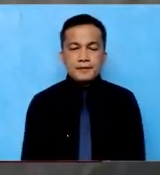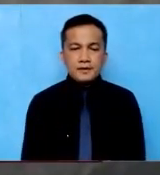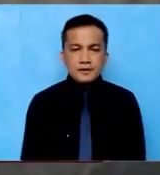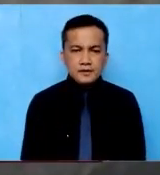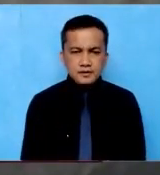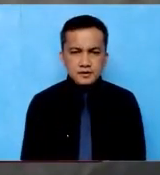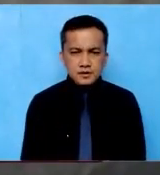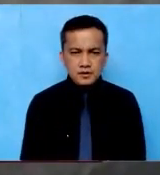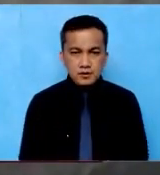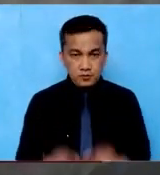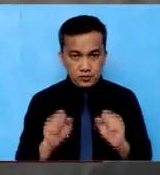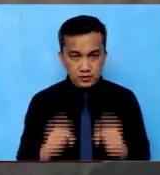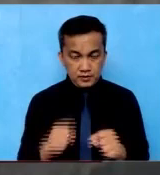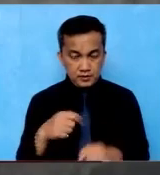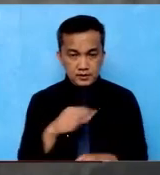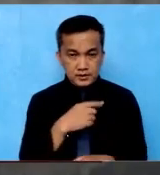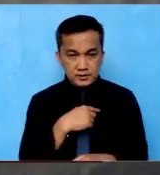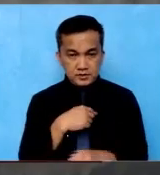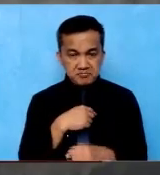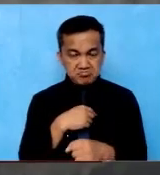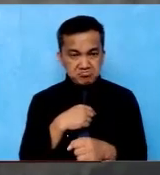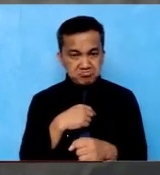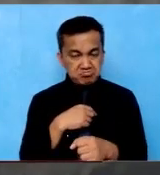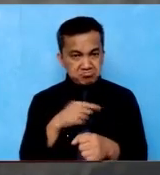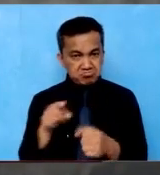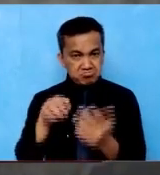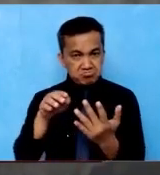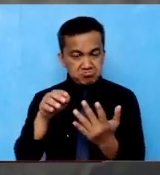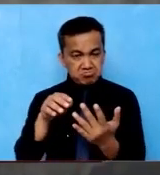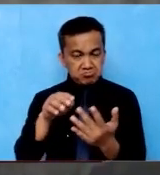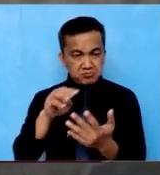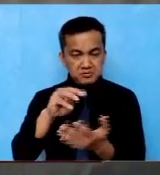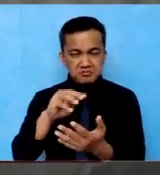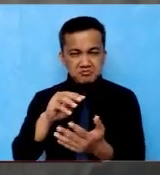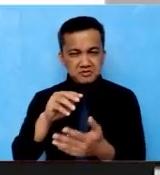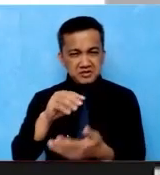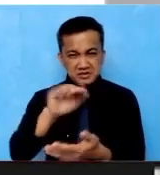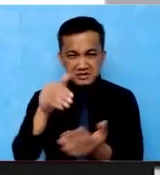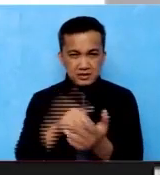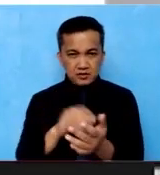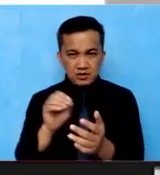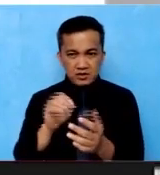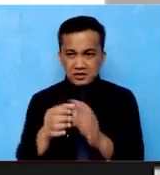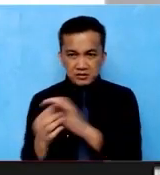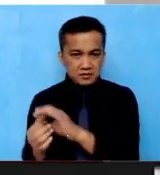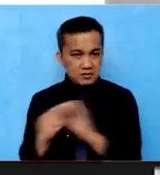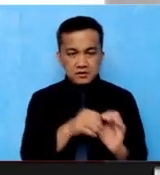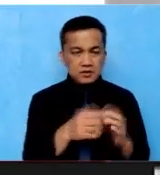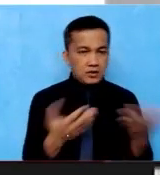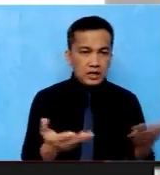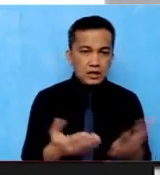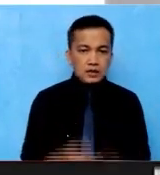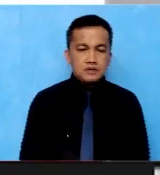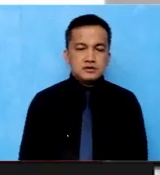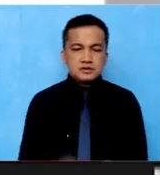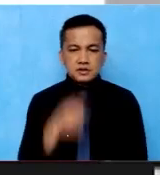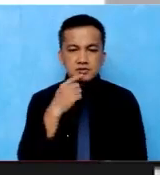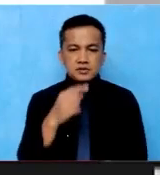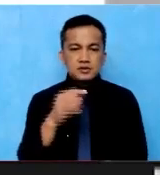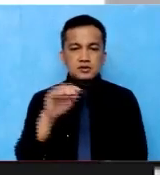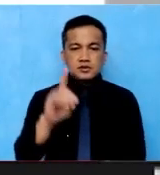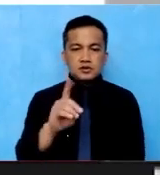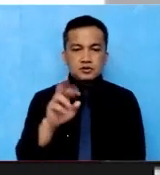Pwede nga ba tayong nasa gitna lang at walang sino mang pinapanigan? Sabi ni Dr. Charmaine Misalucha